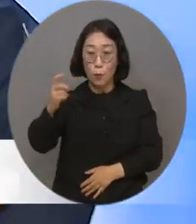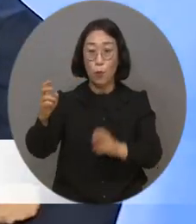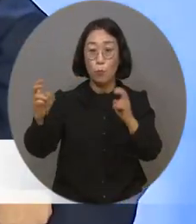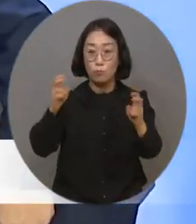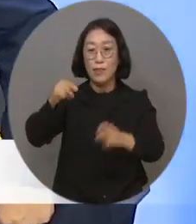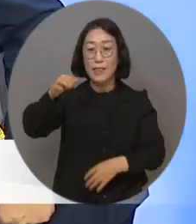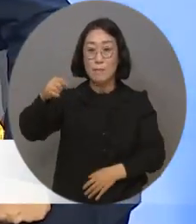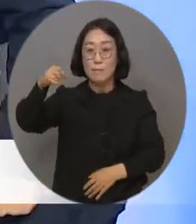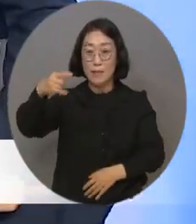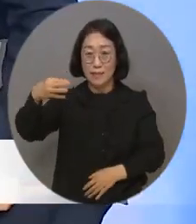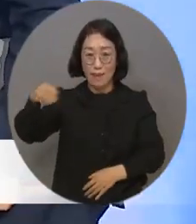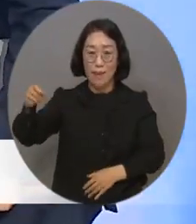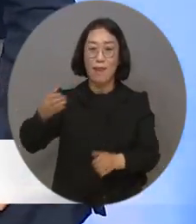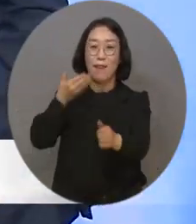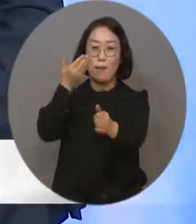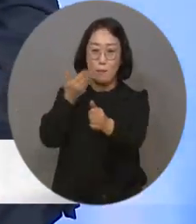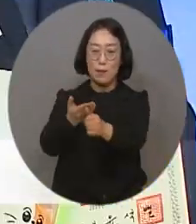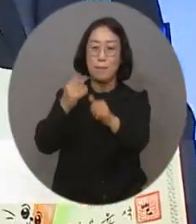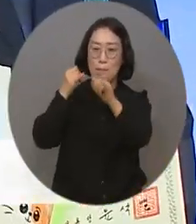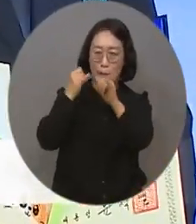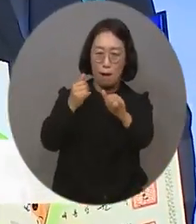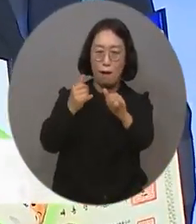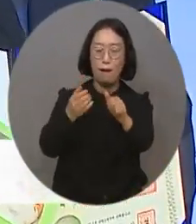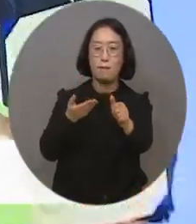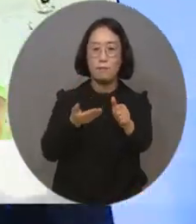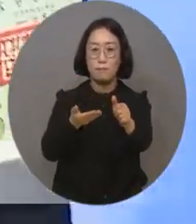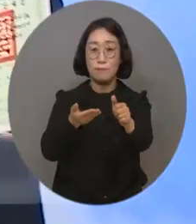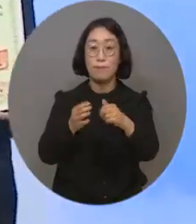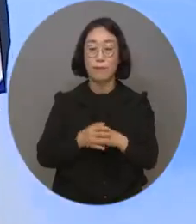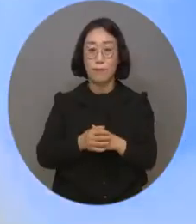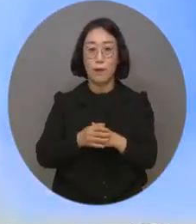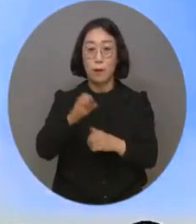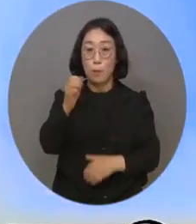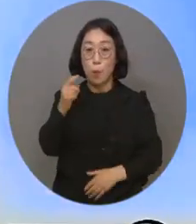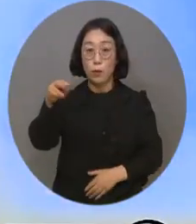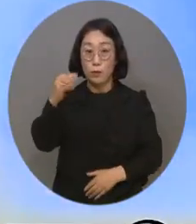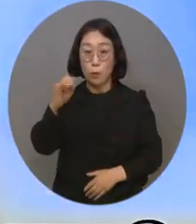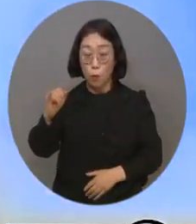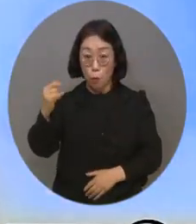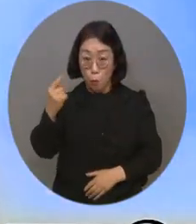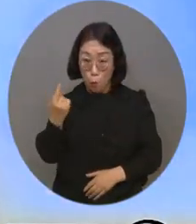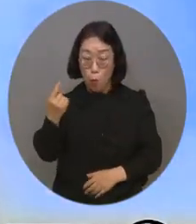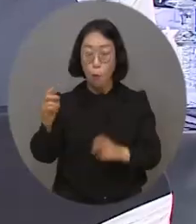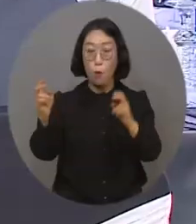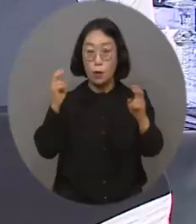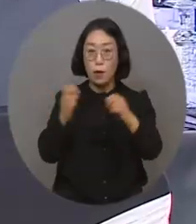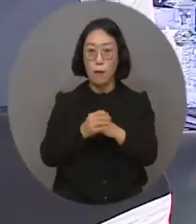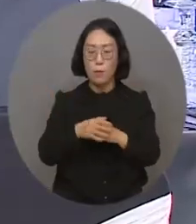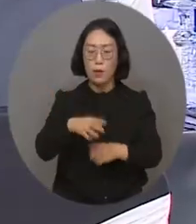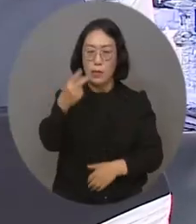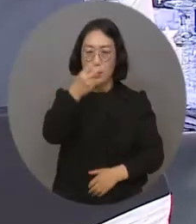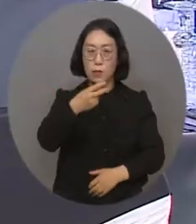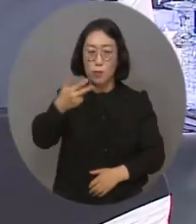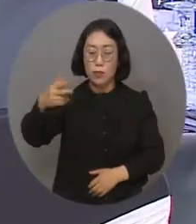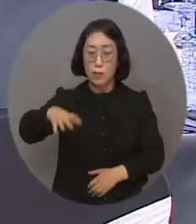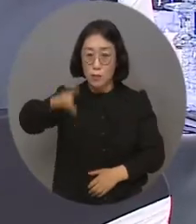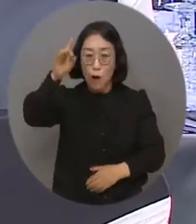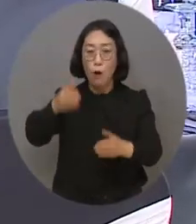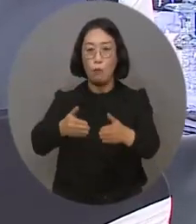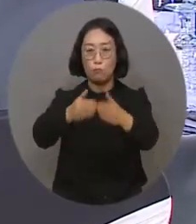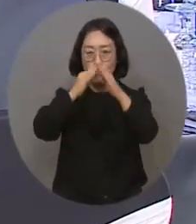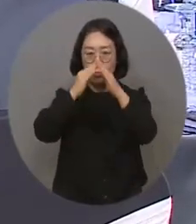김희대 대표이사에게 수여됐습니다. 포스코 휴먼스는 지난 2007년 설립된 우리나라 제1호